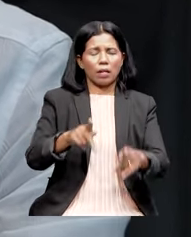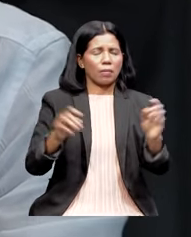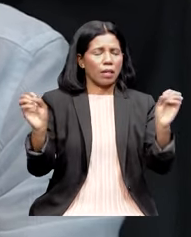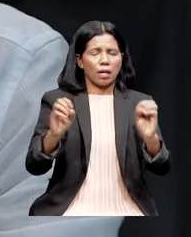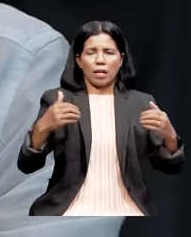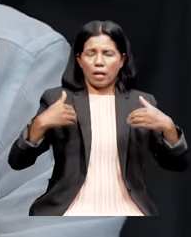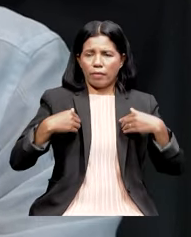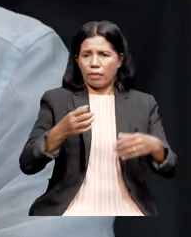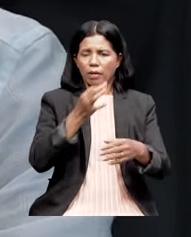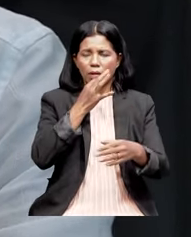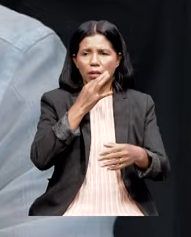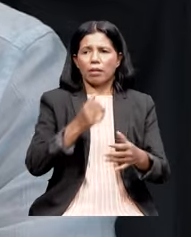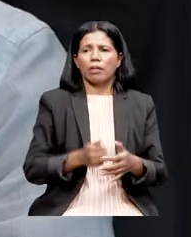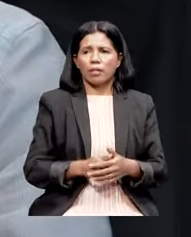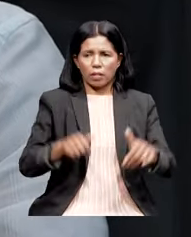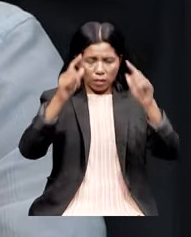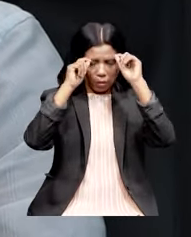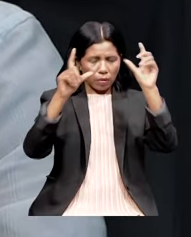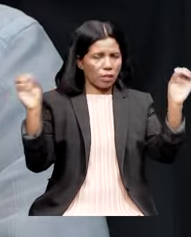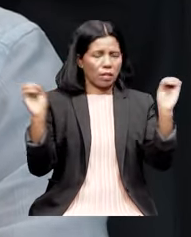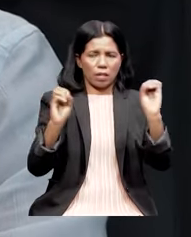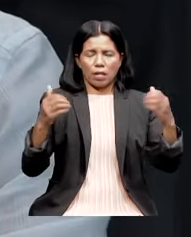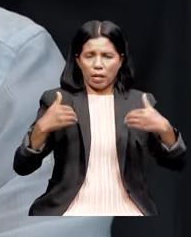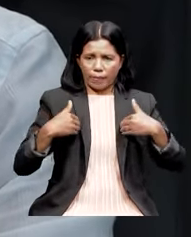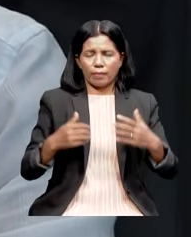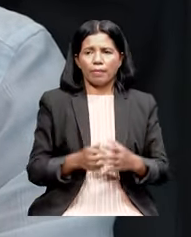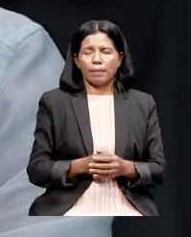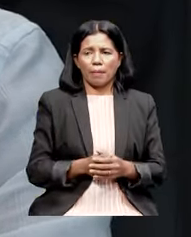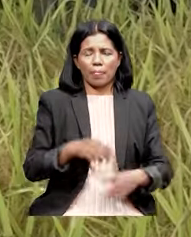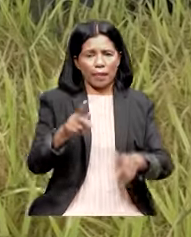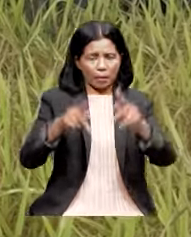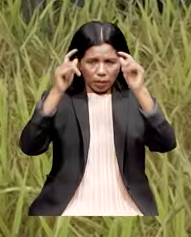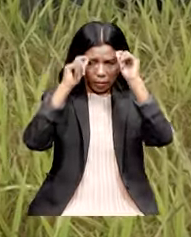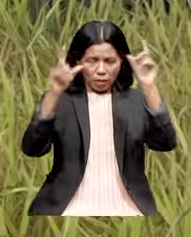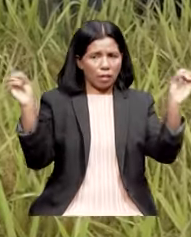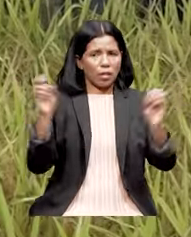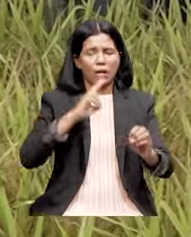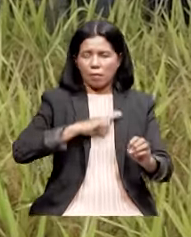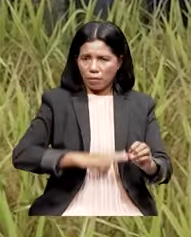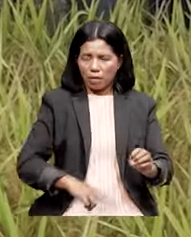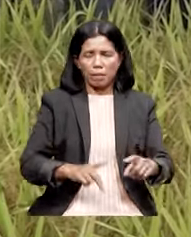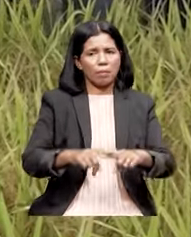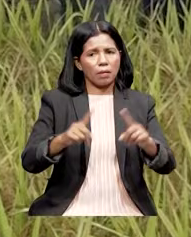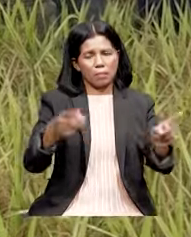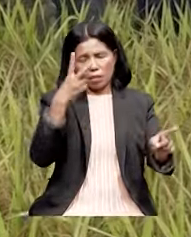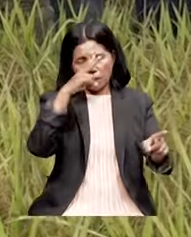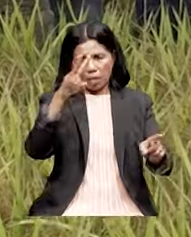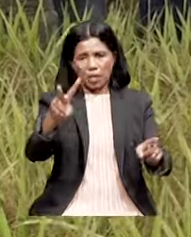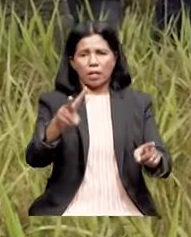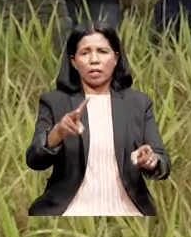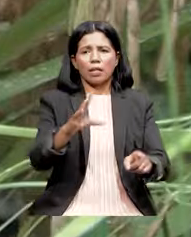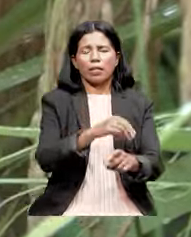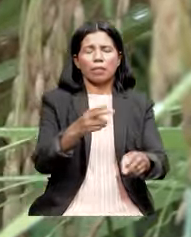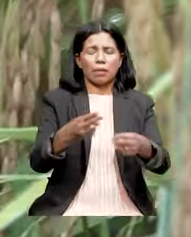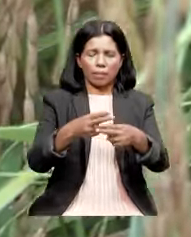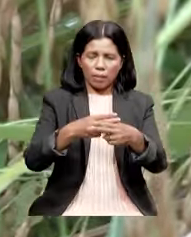hang Ya kutis Timor Oriente lah ya. Akademista ne hatutan povo Timor Leste laham laha liu mai be hareba kontekstu ras